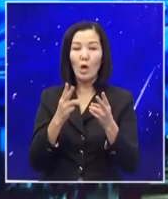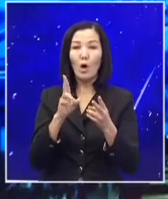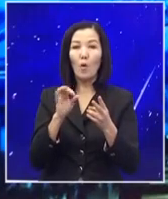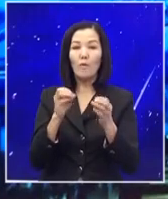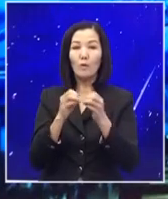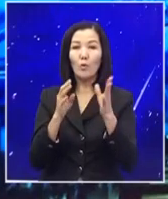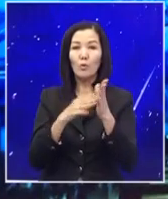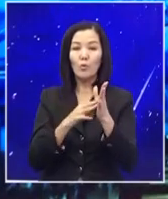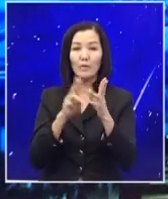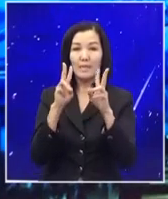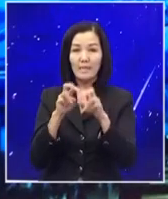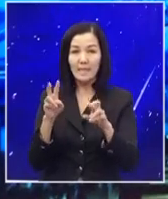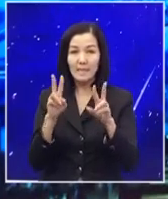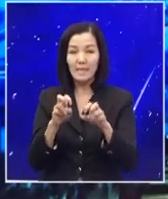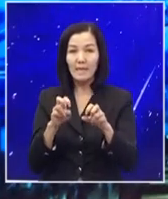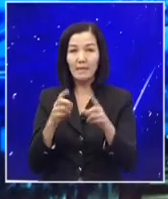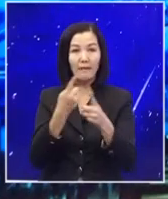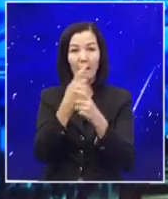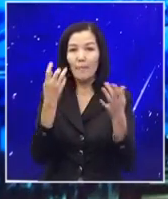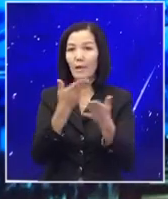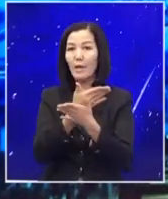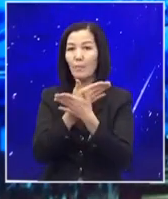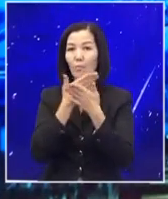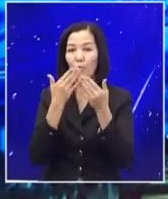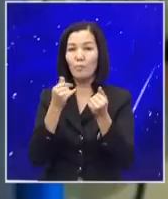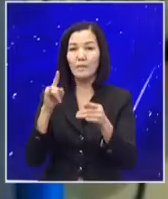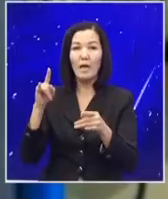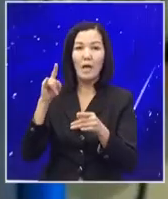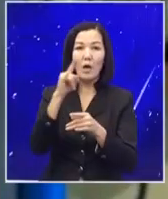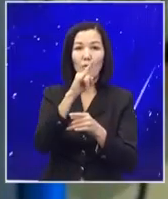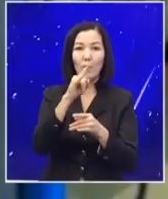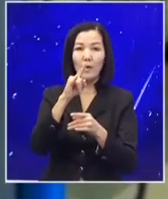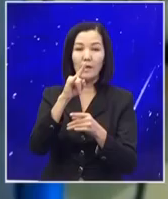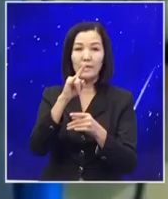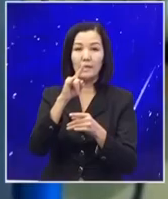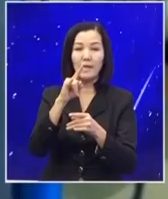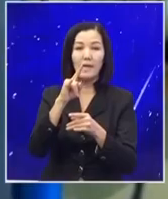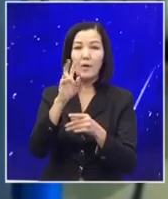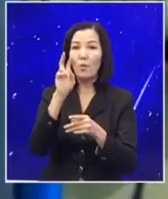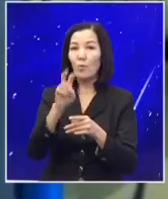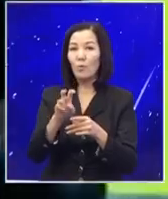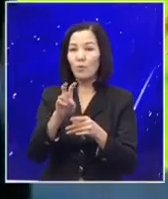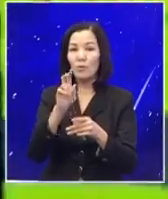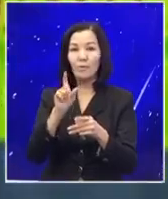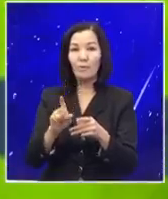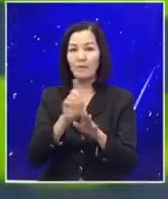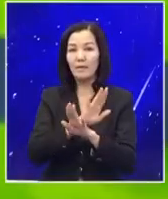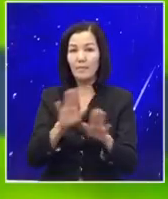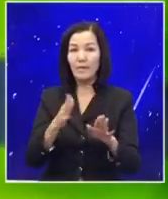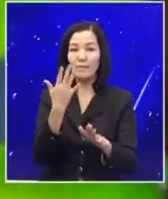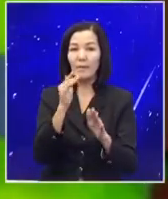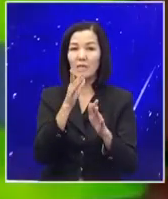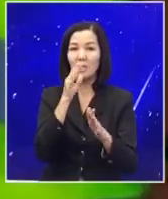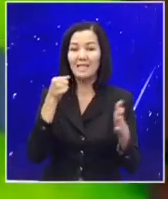тесттен өткендігі туралы ақпарат болмаған жағдайда олар әуе кемесінің бортына жіберілмейді. Бұл қатарға 5 жасқа дейінгі